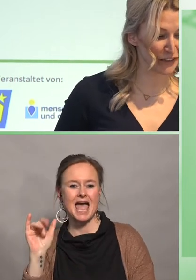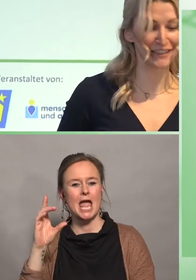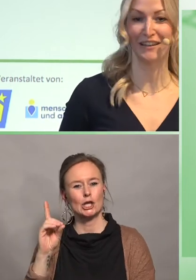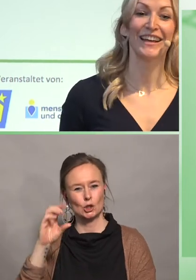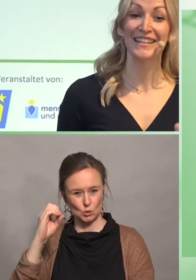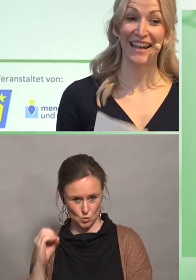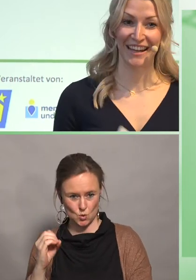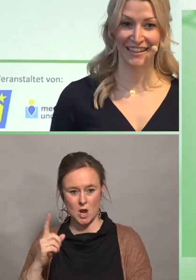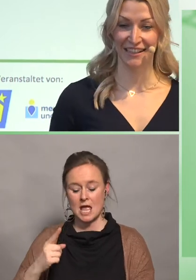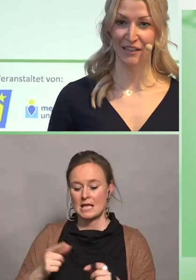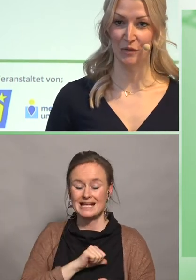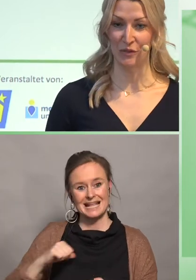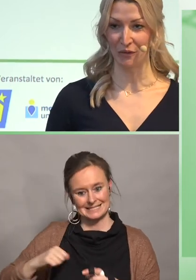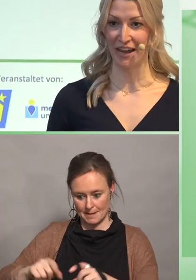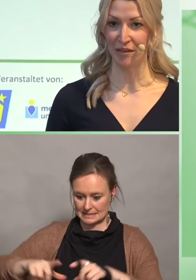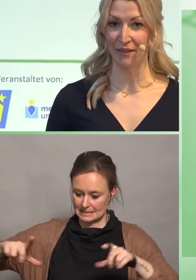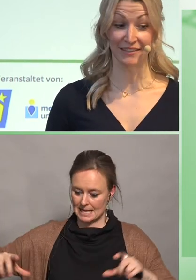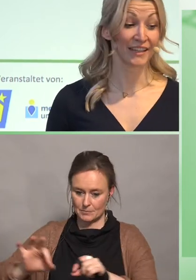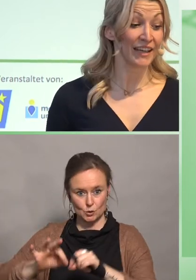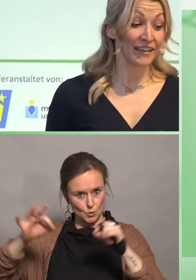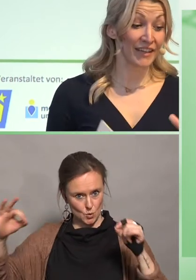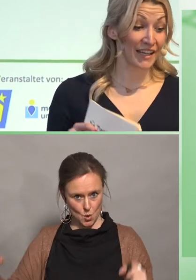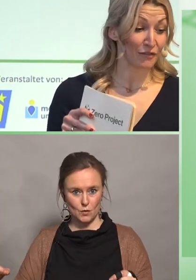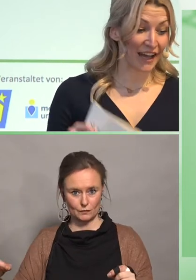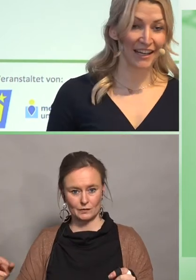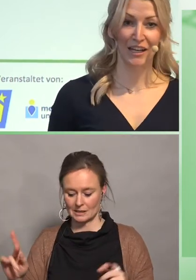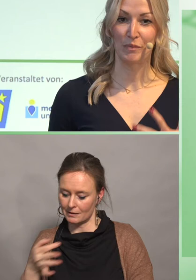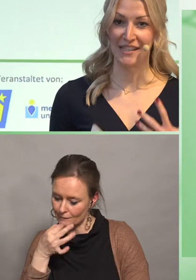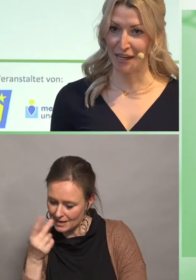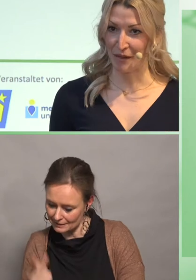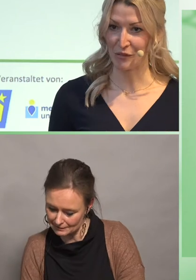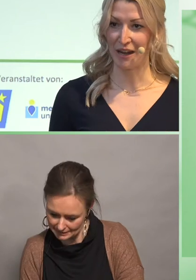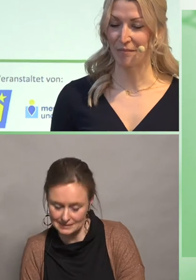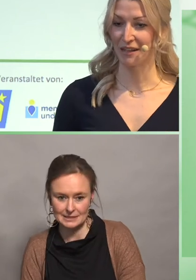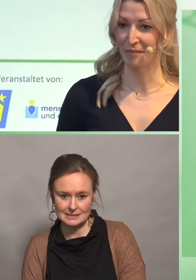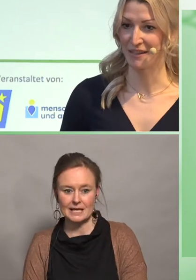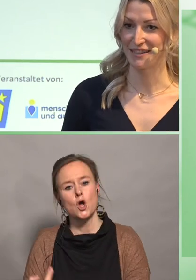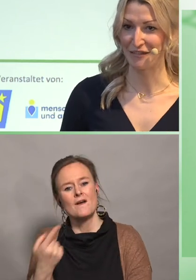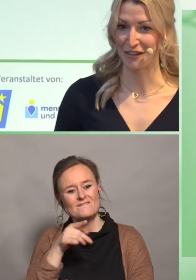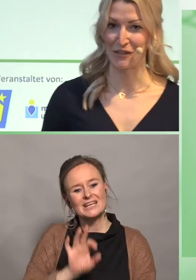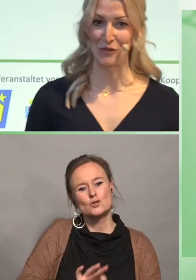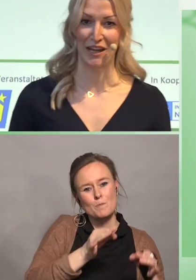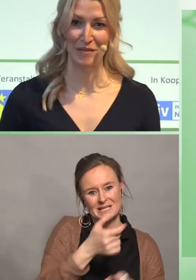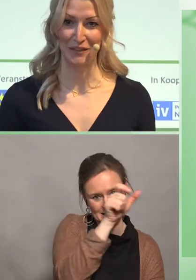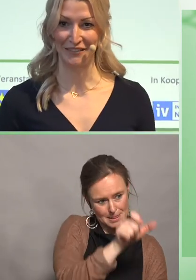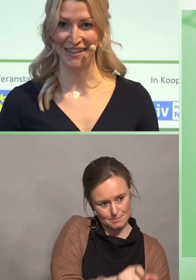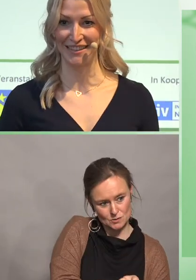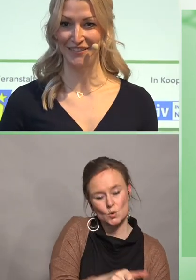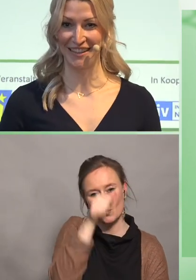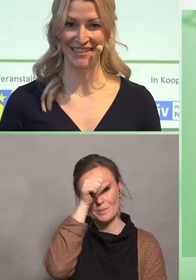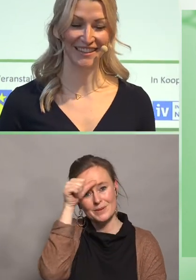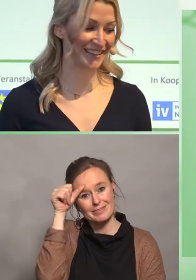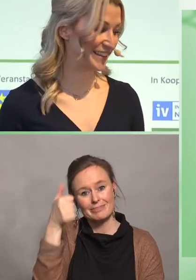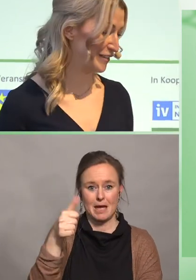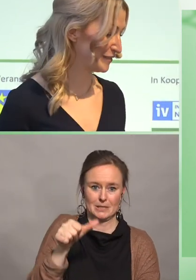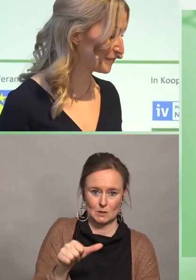und kann die dann sehr gerne in die Diskussionen einbinden. Wenn Sie eine Frage an eine spezielle Person haben, dann am besten einfach dazu schreiben und dann weiß ich, an